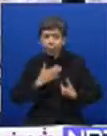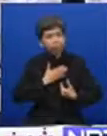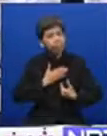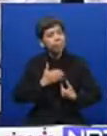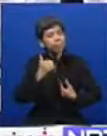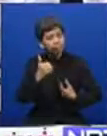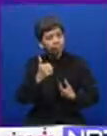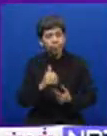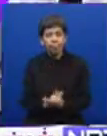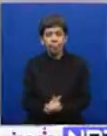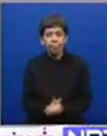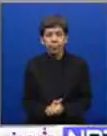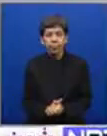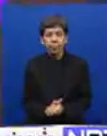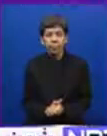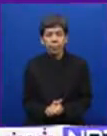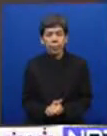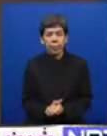วัน